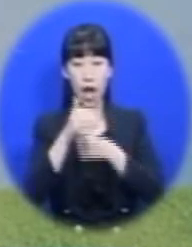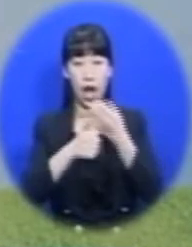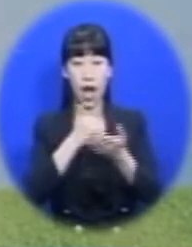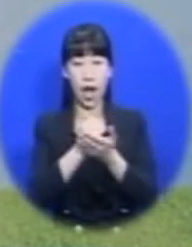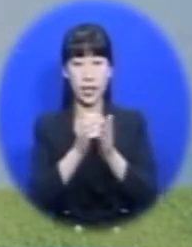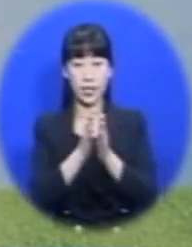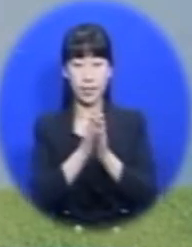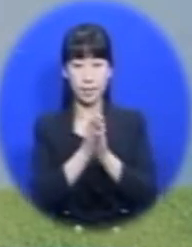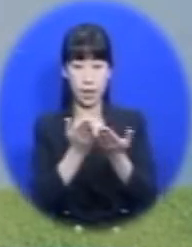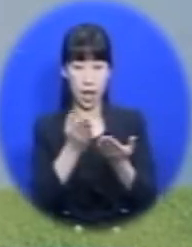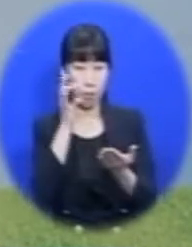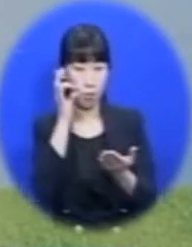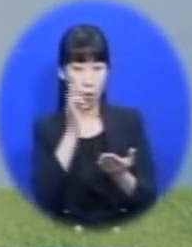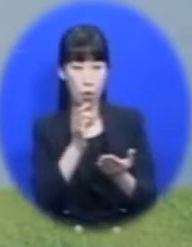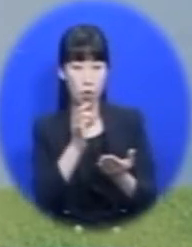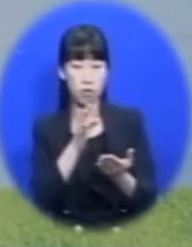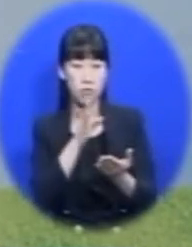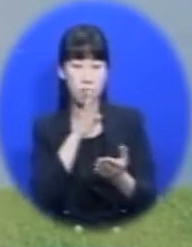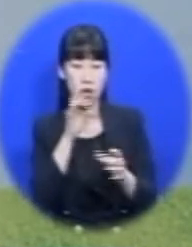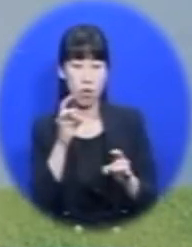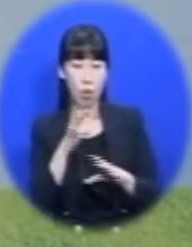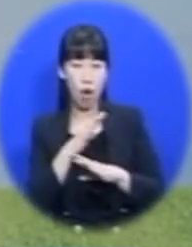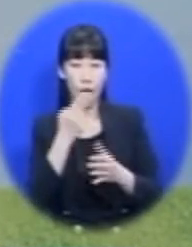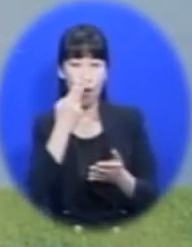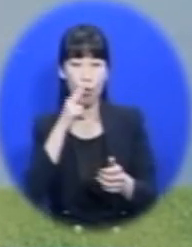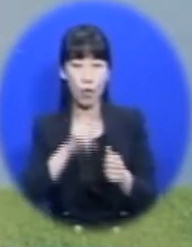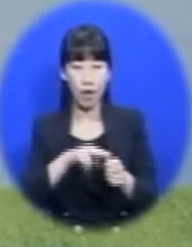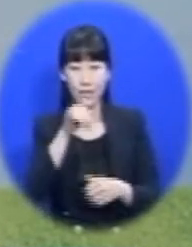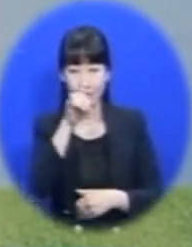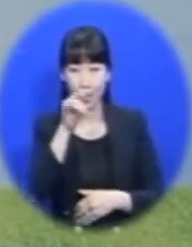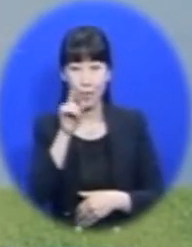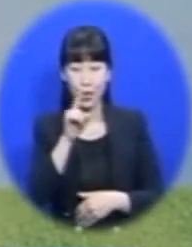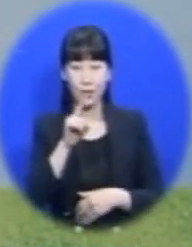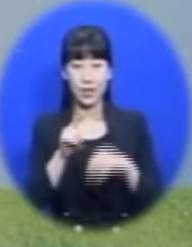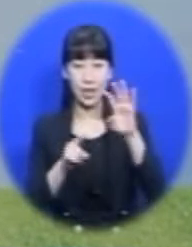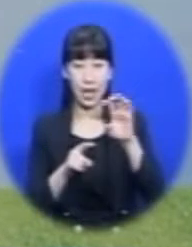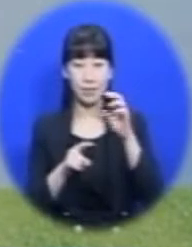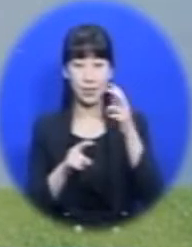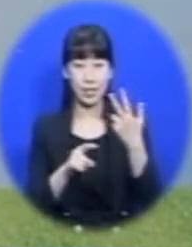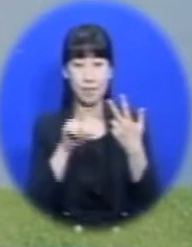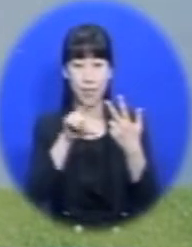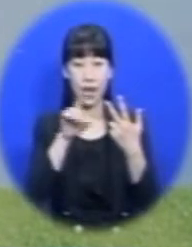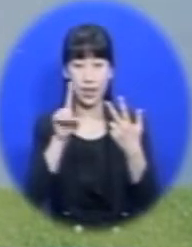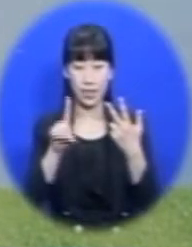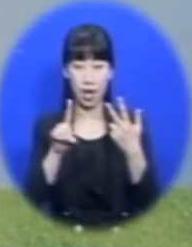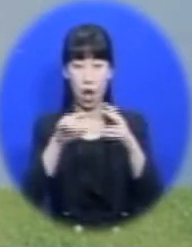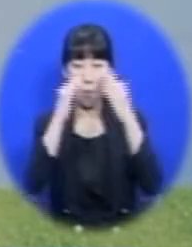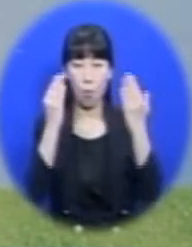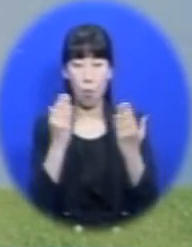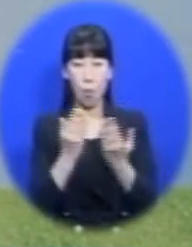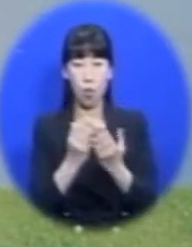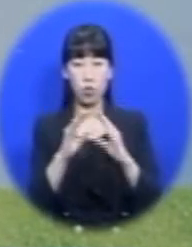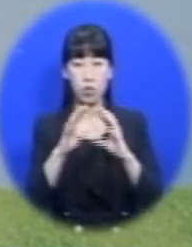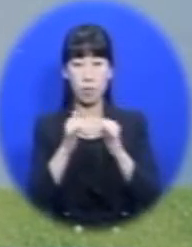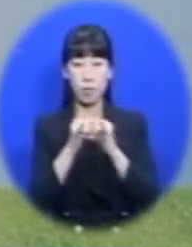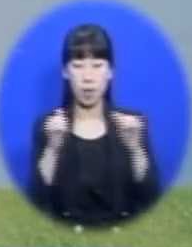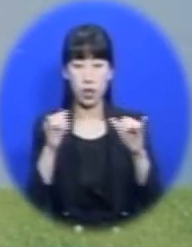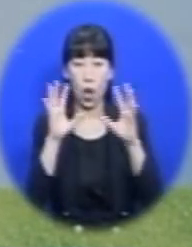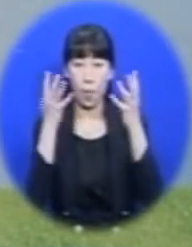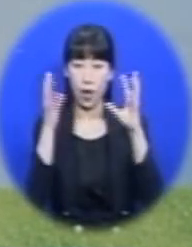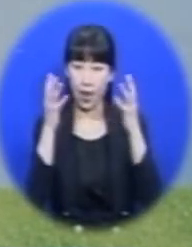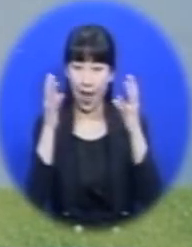아주 놀라운 도전을 하고 계신데 1절 말씀에 만 백성아 손뼉을 쳐라 하나님께